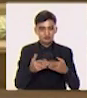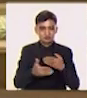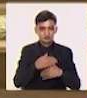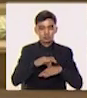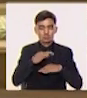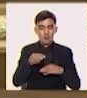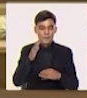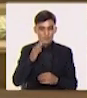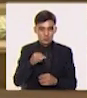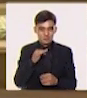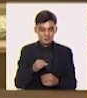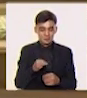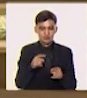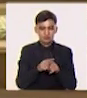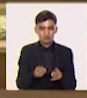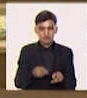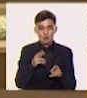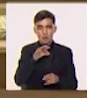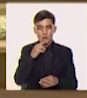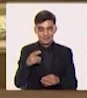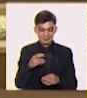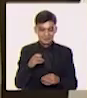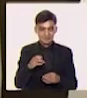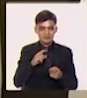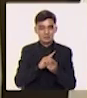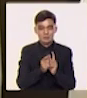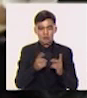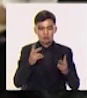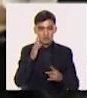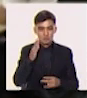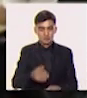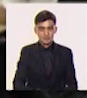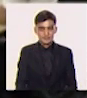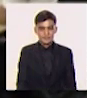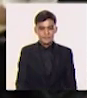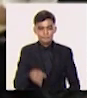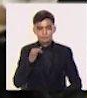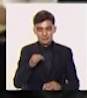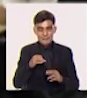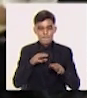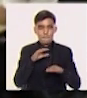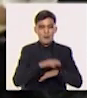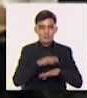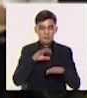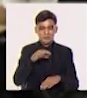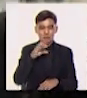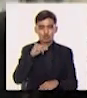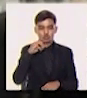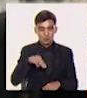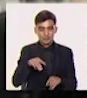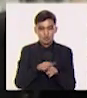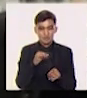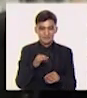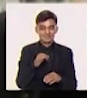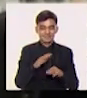қатайту тұрғысынан қылмыстық кодекске өзгерістер енгізу керек. Шектеулер банктердегі есепшоттардан бөлек қолма-қол